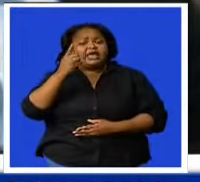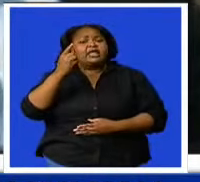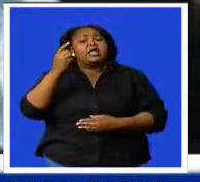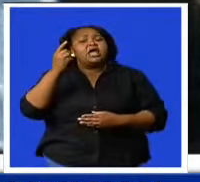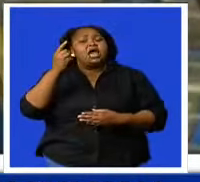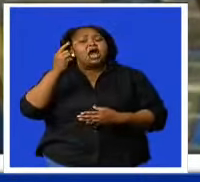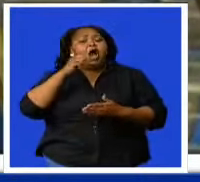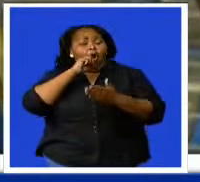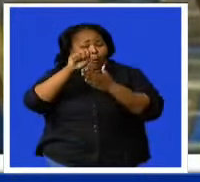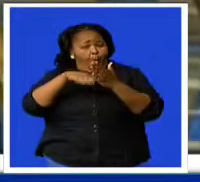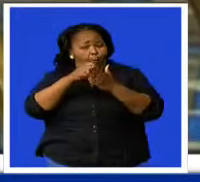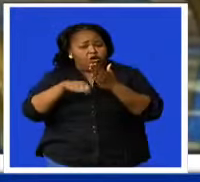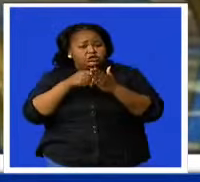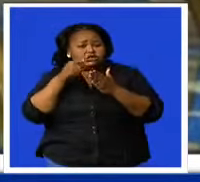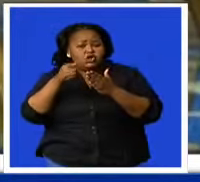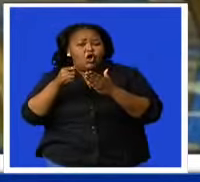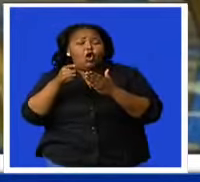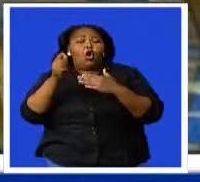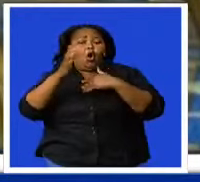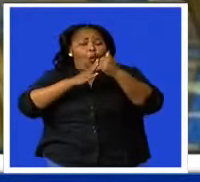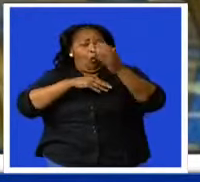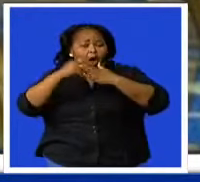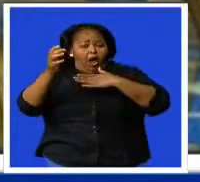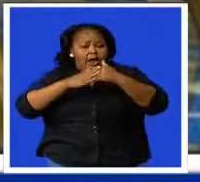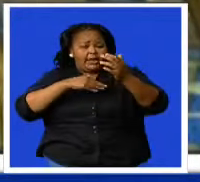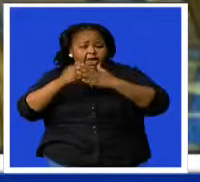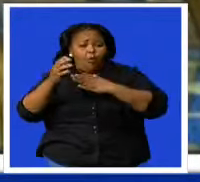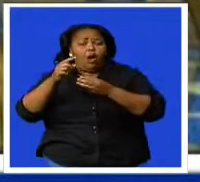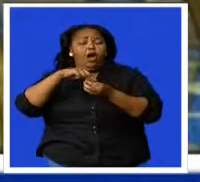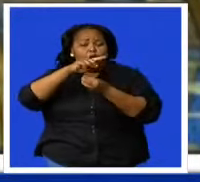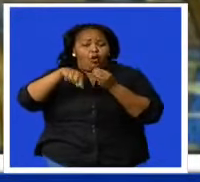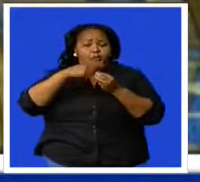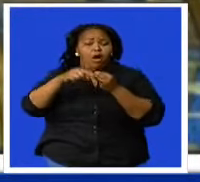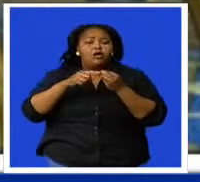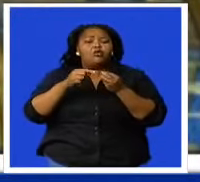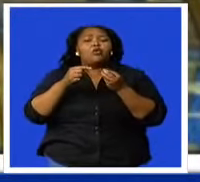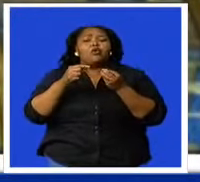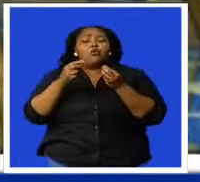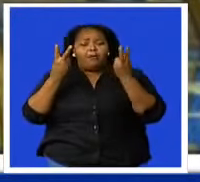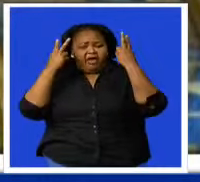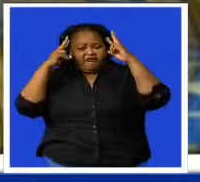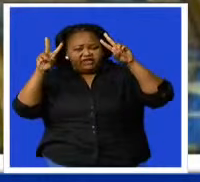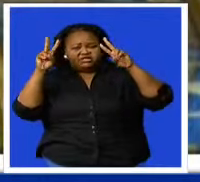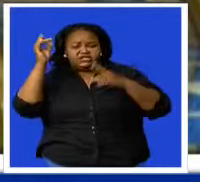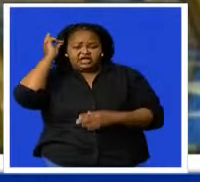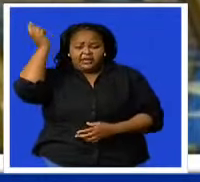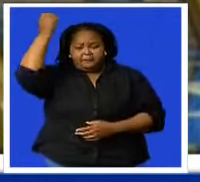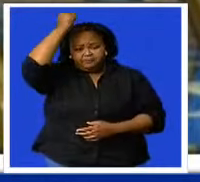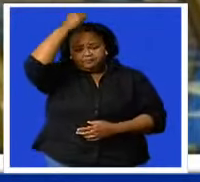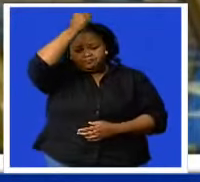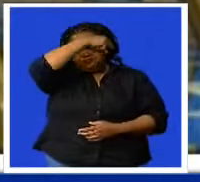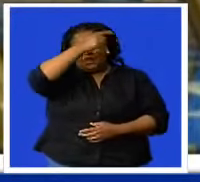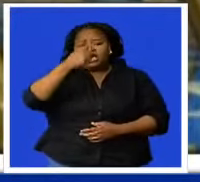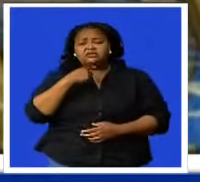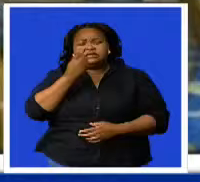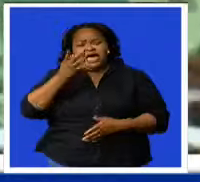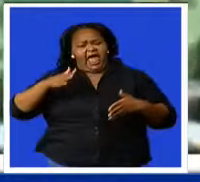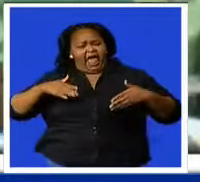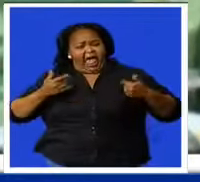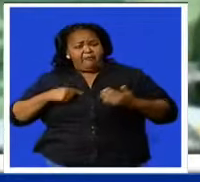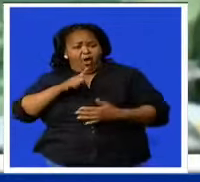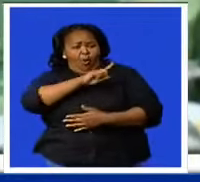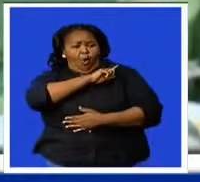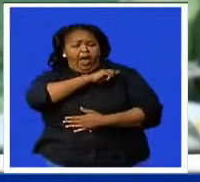waba ngumcondvo wengwenyama enkosi Mswati wesithathu. Lizinyane lithi kuyajabulisa ukuthi abantu labafana nenduna